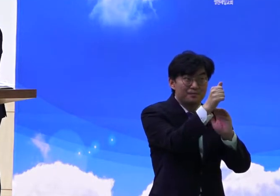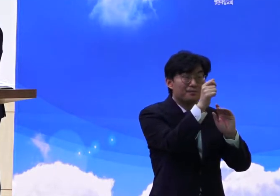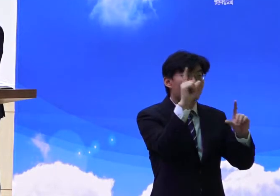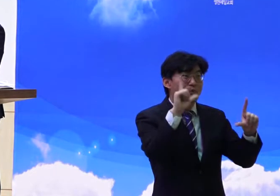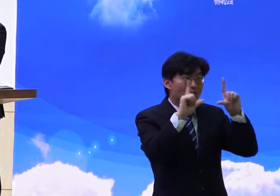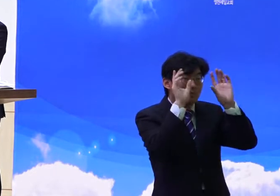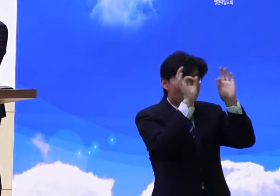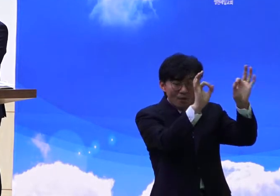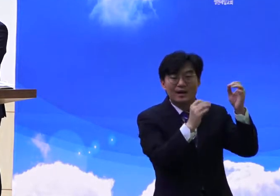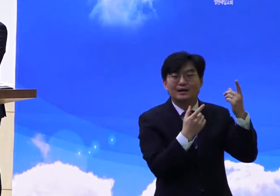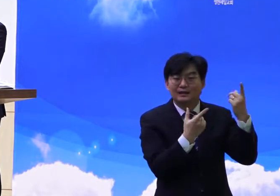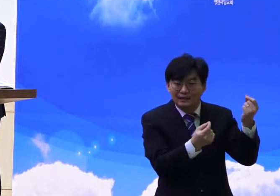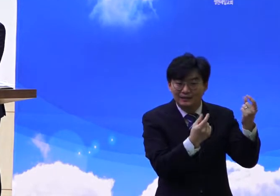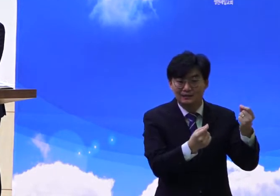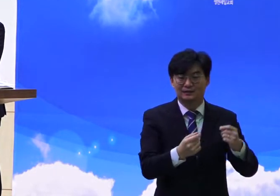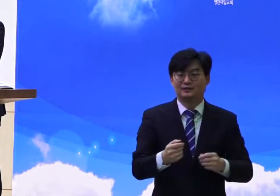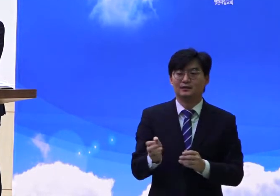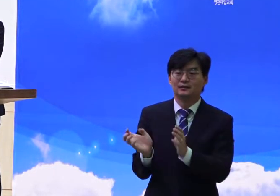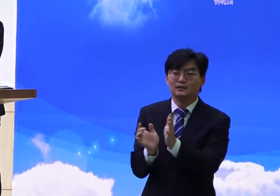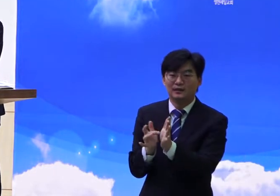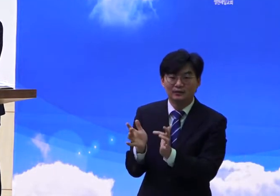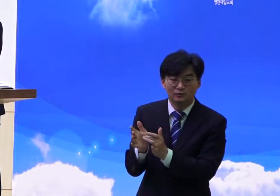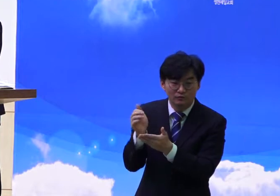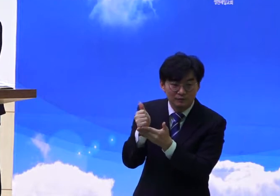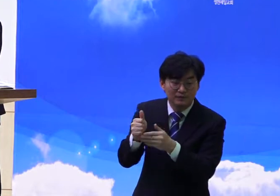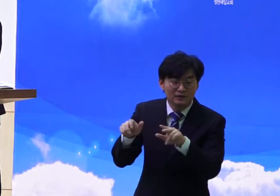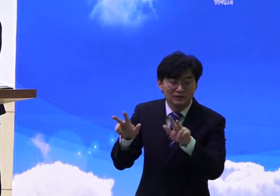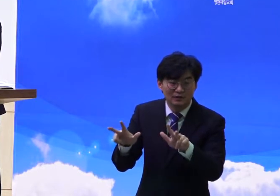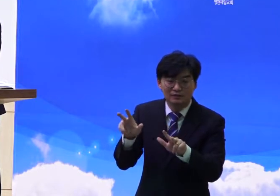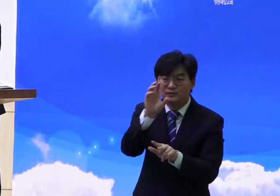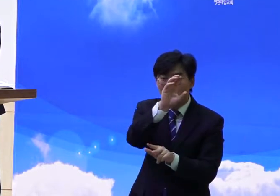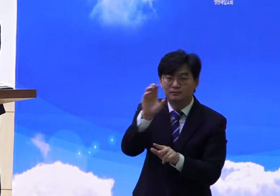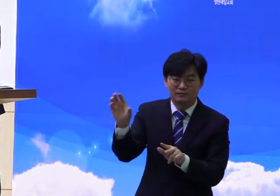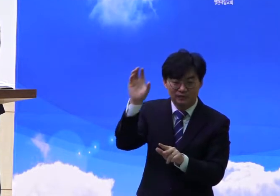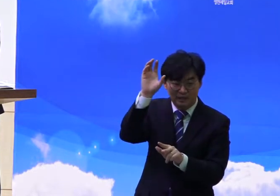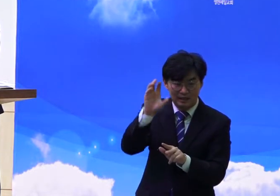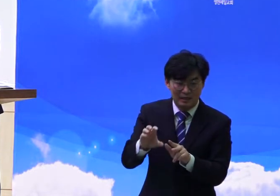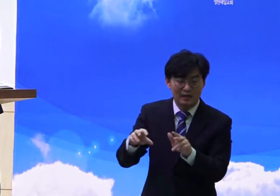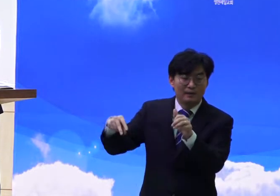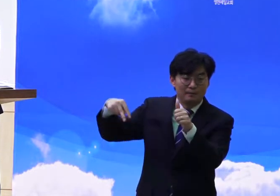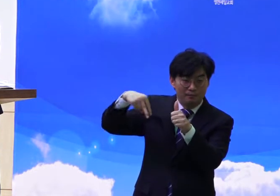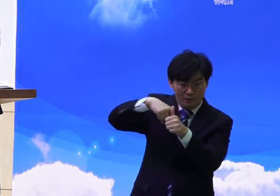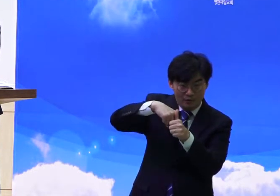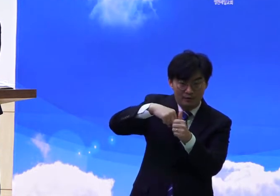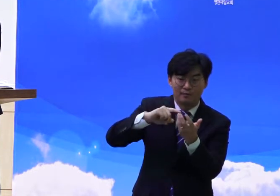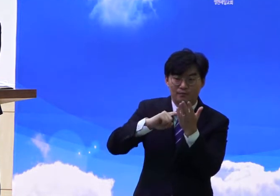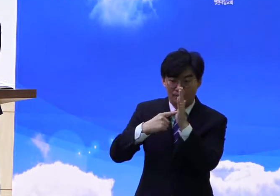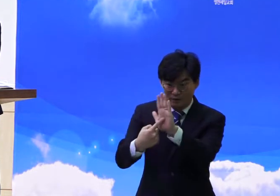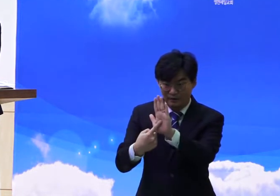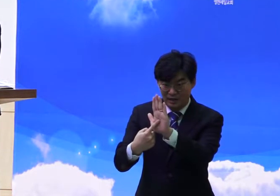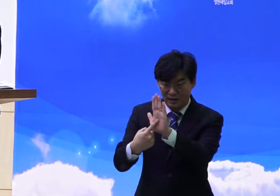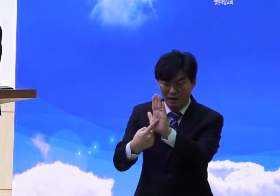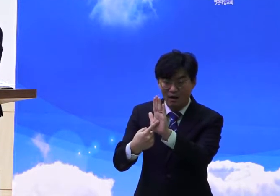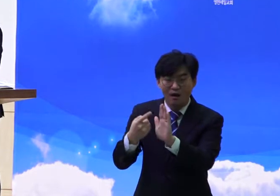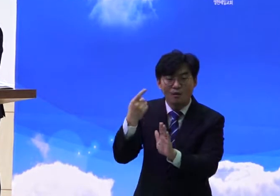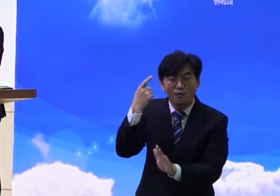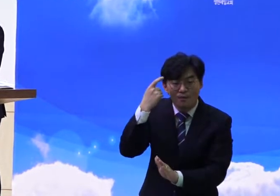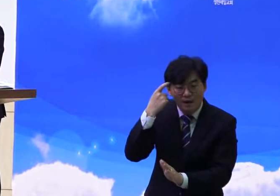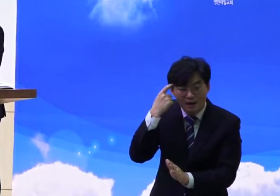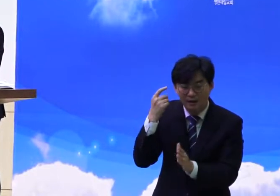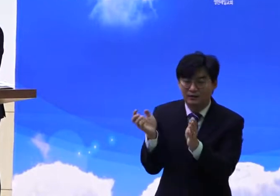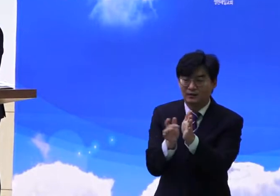골고다 언덕 그 십자가에 매달린 메시아 그리스도를 보는 사람마다 영생을 얻을